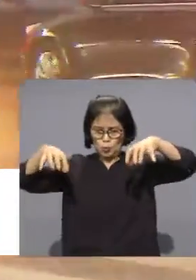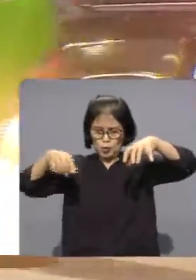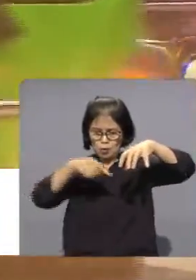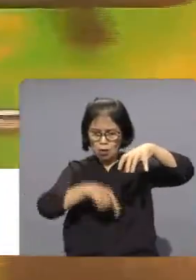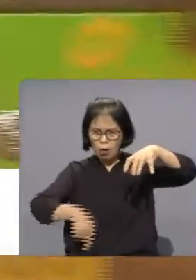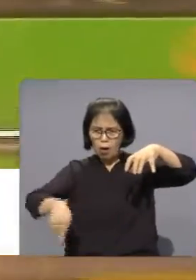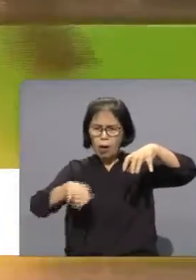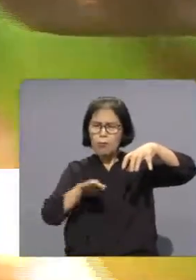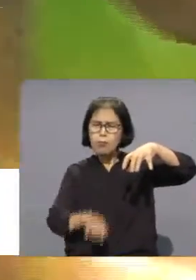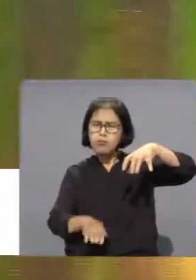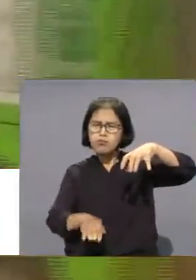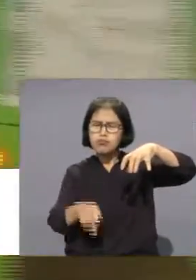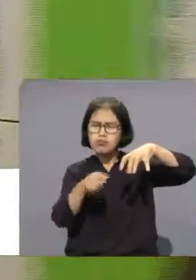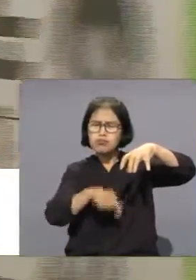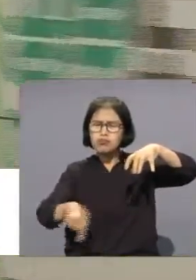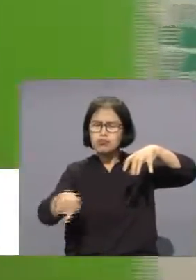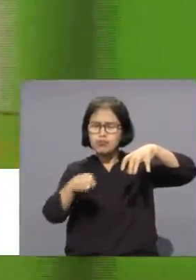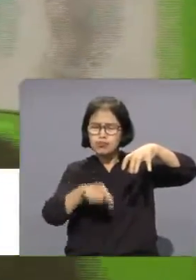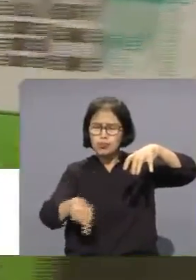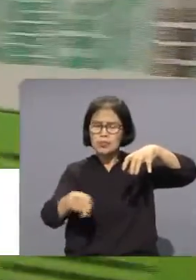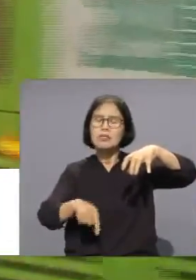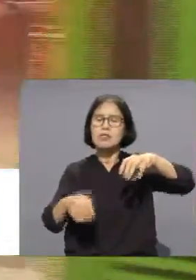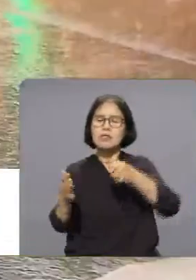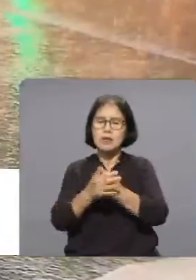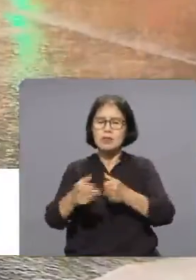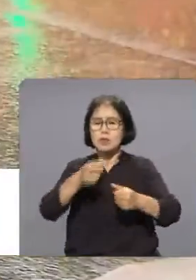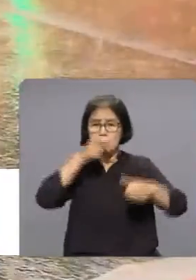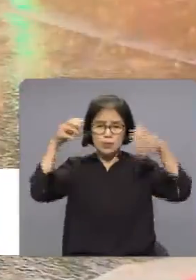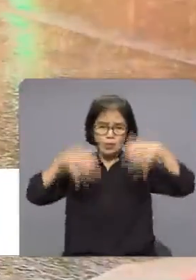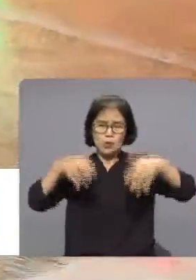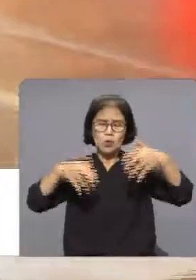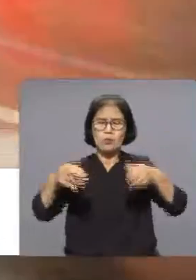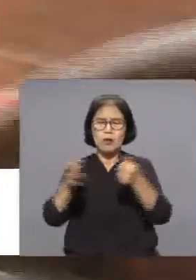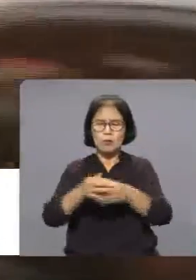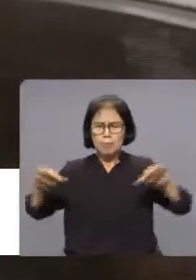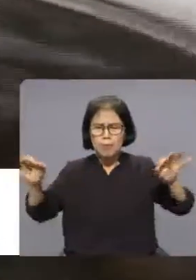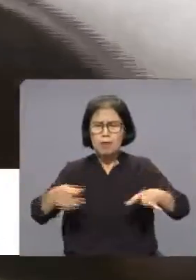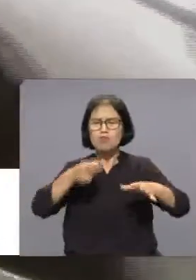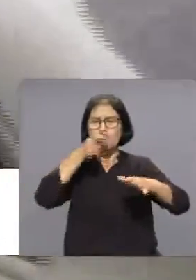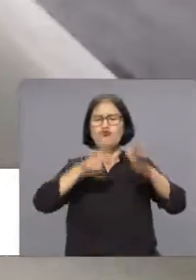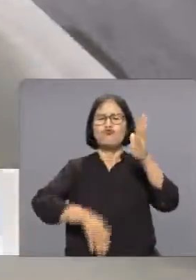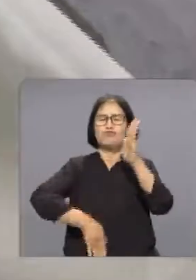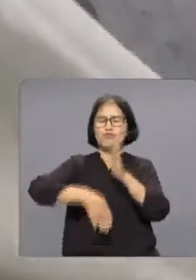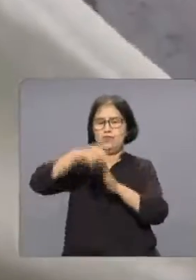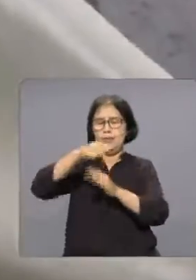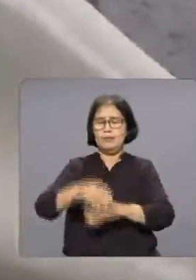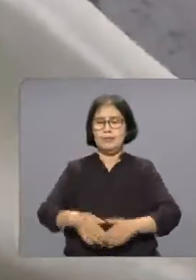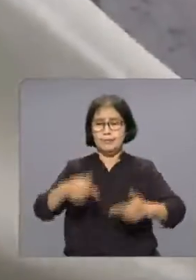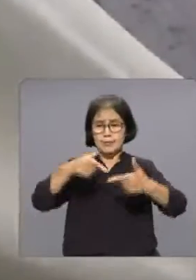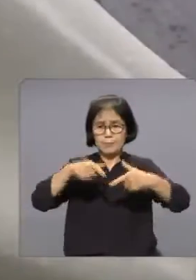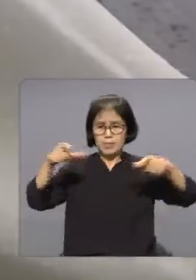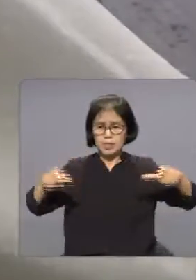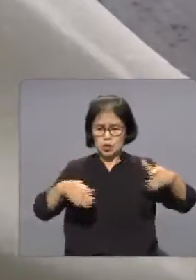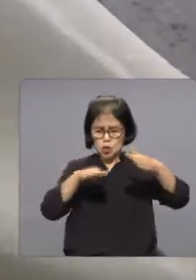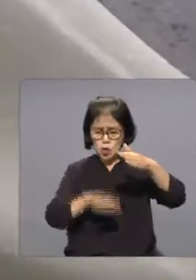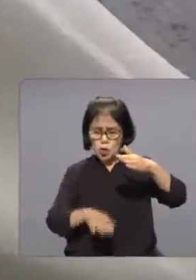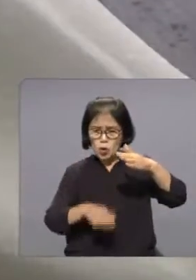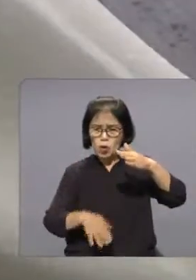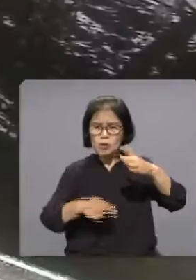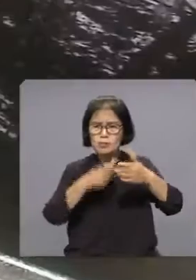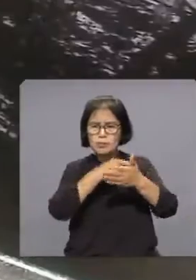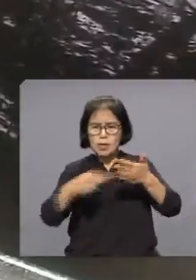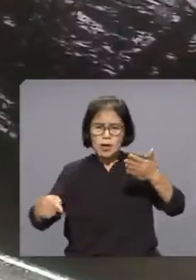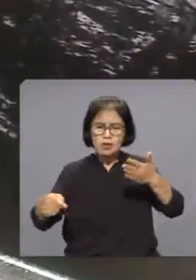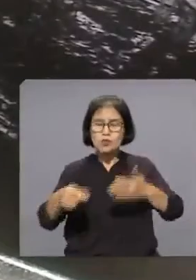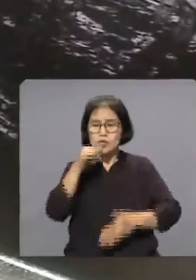가운데가 낮아지는 깔때기 모양의 저지대라서 비가 오면 금세 물이 찹니다. 강남 지역이 지대가 낮아서 이렇게 비 피해가 큰